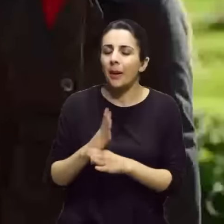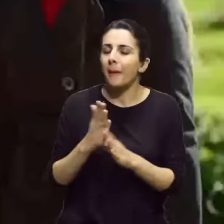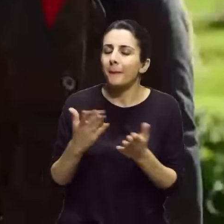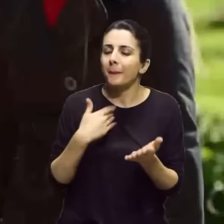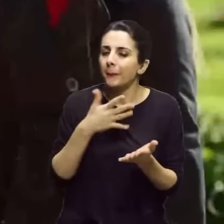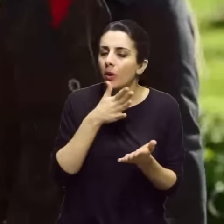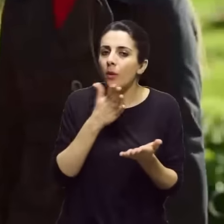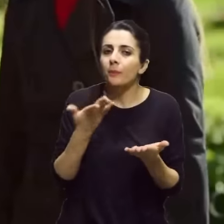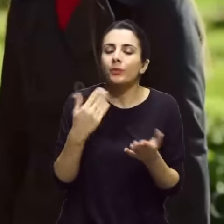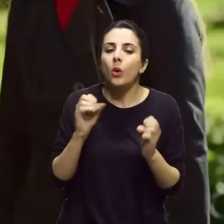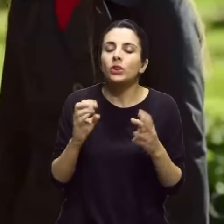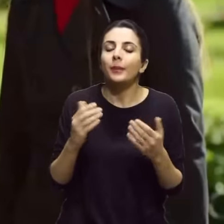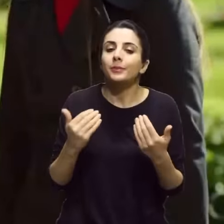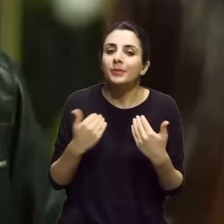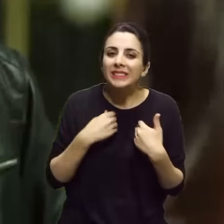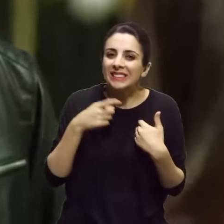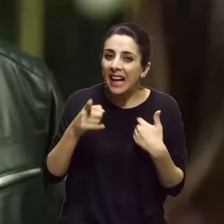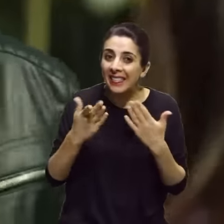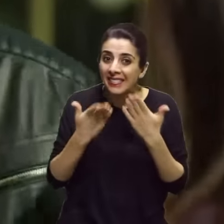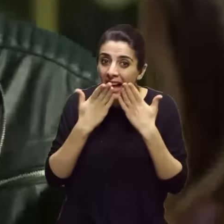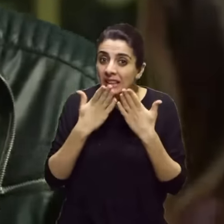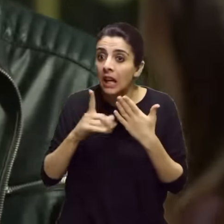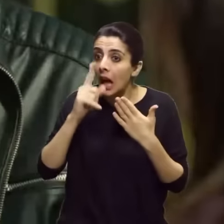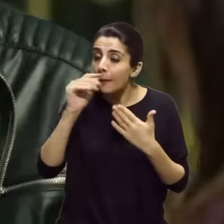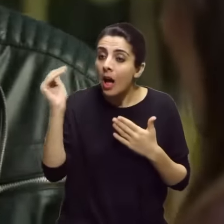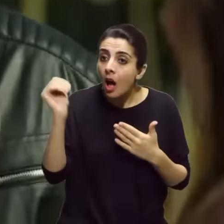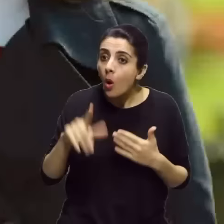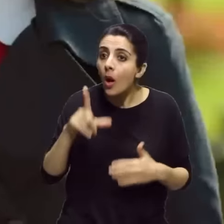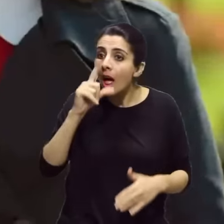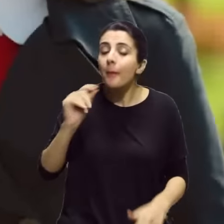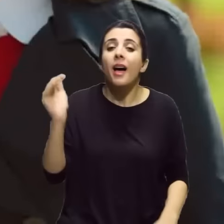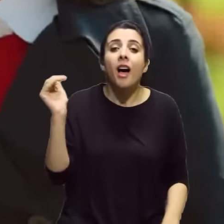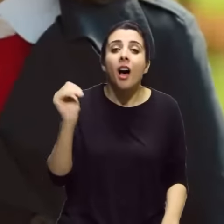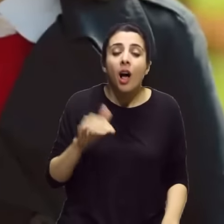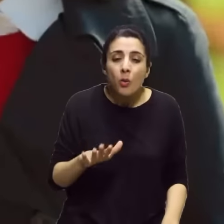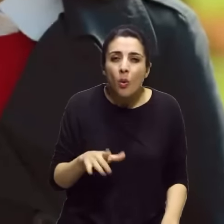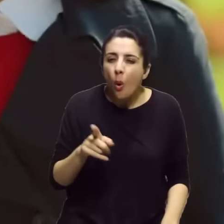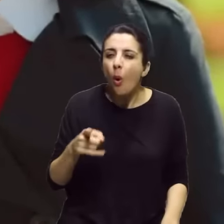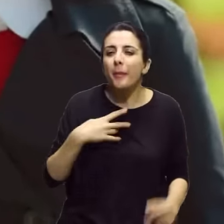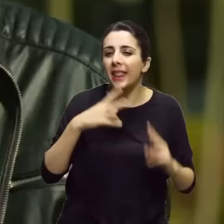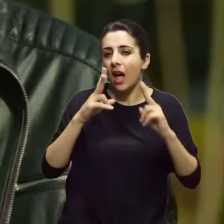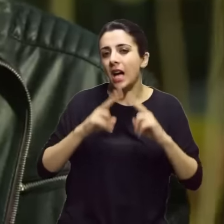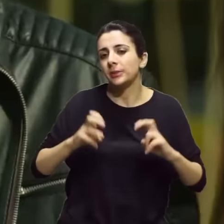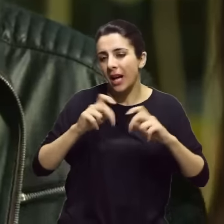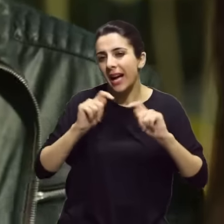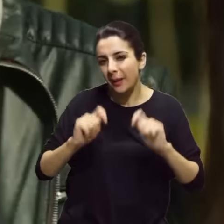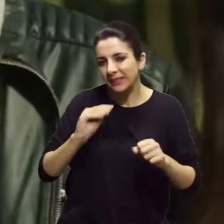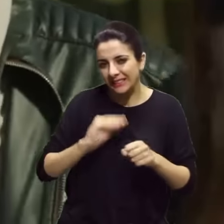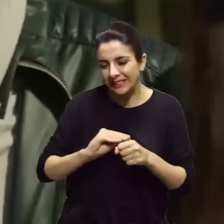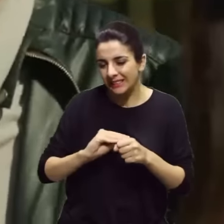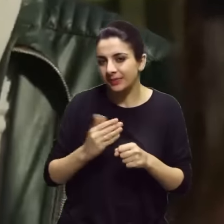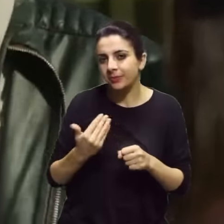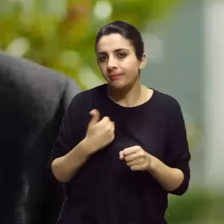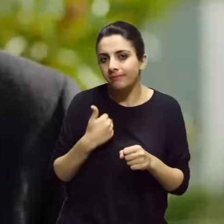Şeyden biliyoruz hocam. Ha, hocam biz sizin dersinize kimler geliyor, kimler gelmiyor, bir hani onun araştırmasını yapabilmek için ben